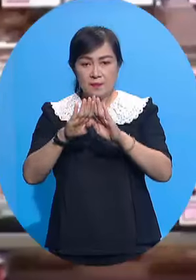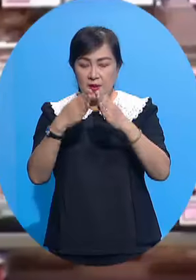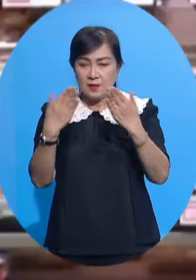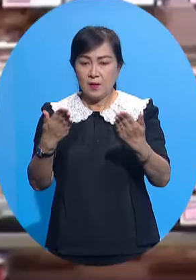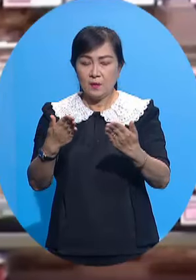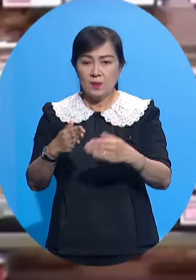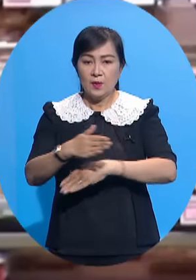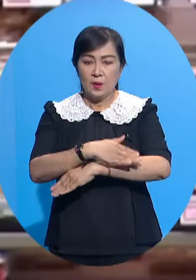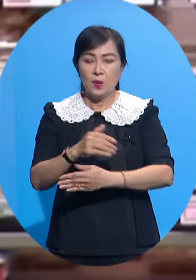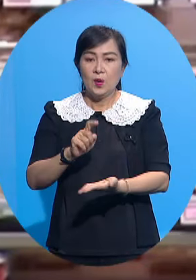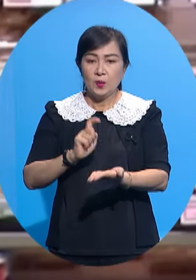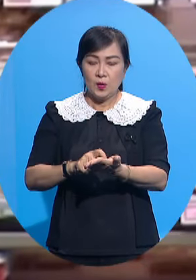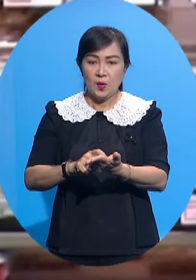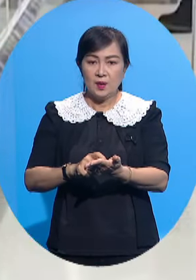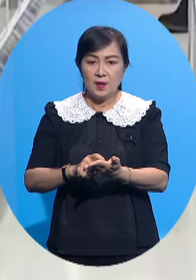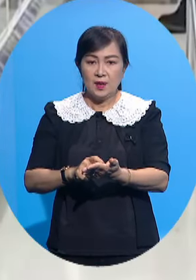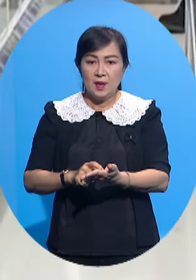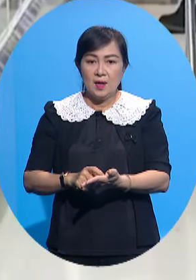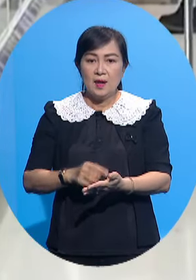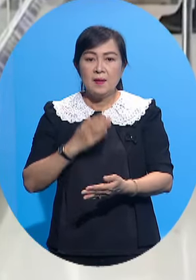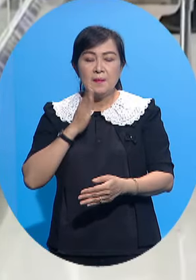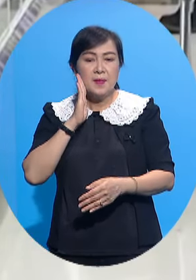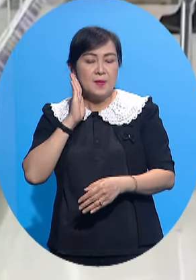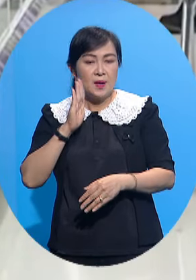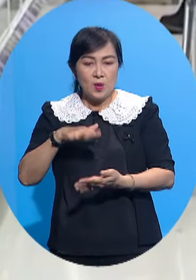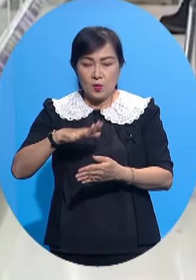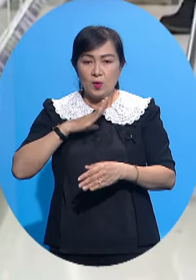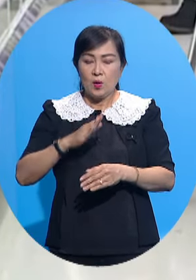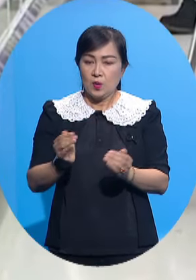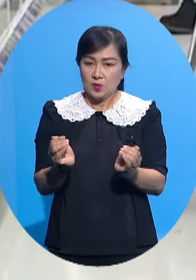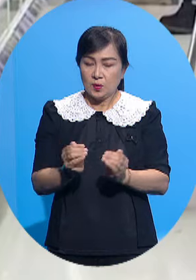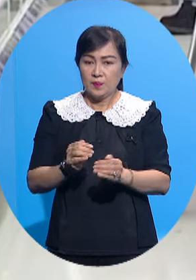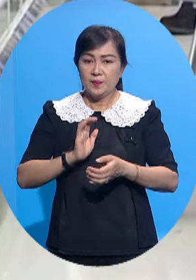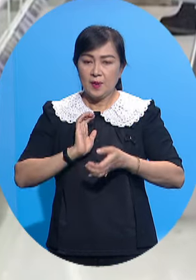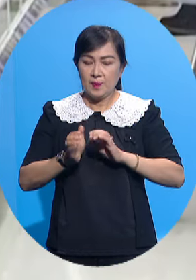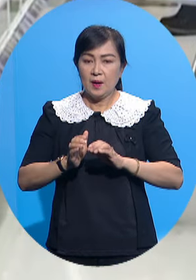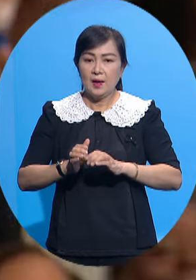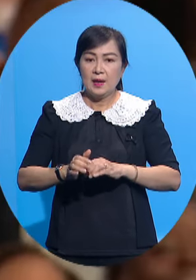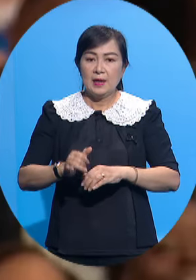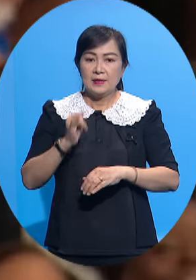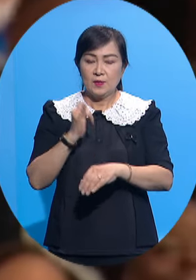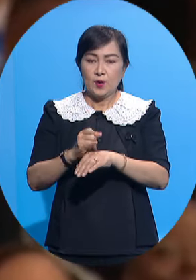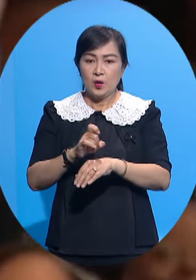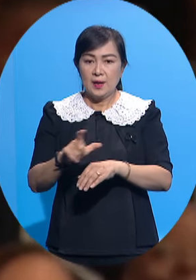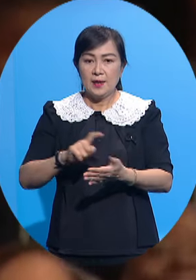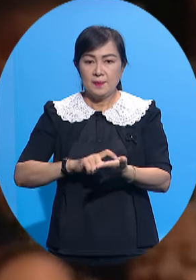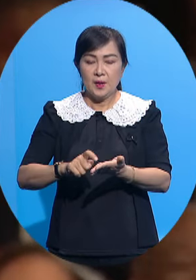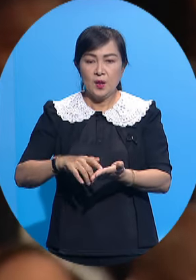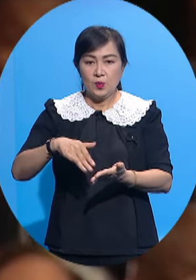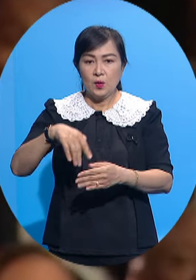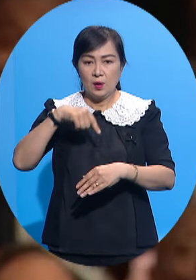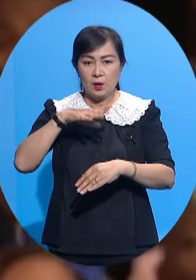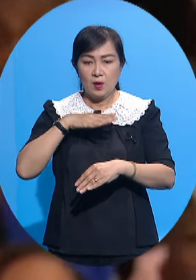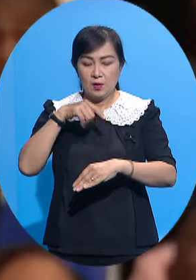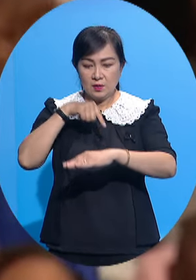khoản ưu đãi thuế cho các phụ huynh nuôi con nhỏ lên đến 3.600 đô la Mỹ và 6.000 đô la Mỹ cho người nuôi con dưới